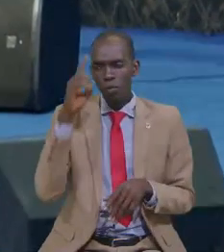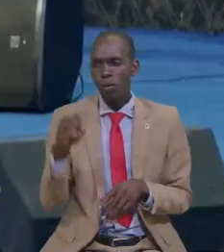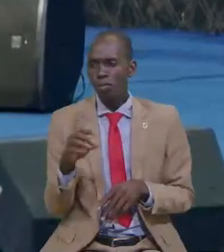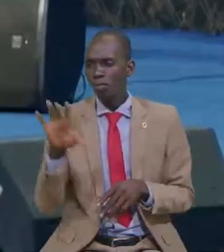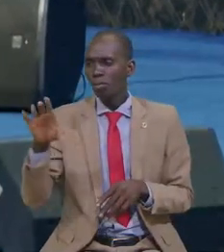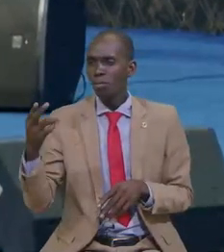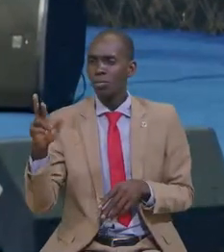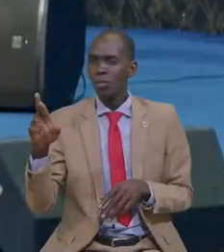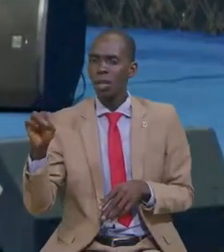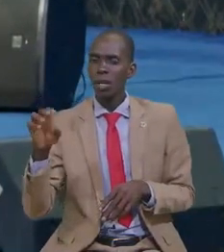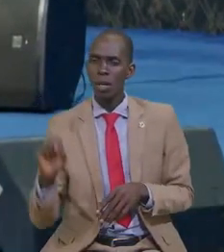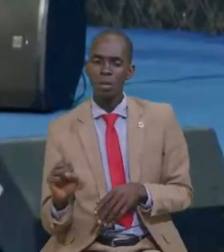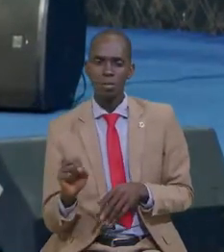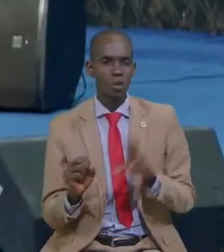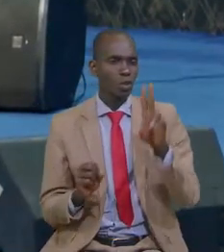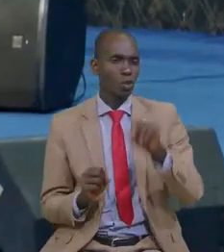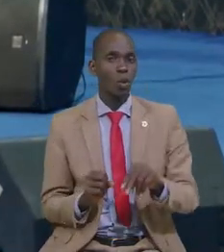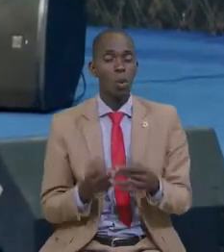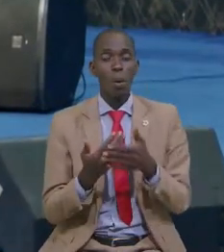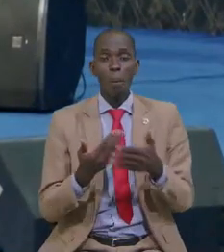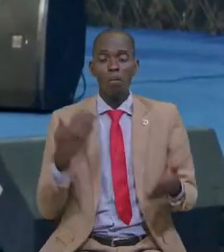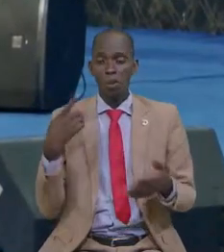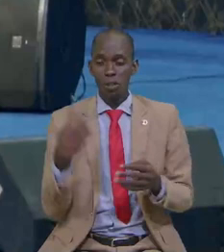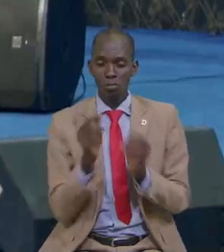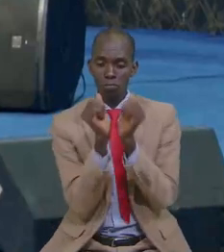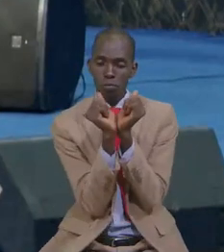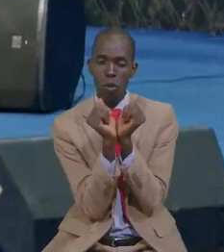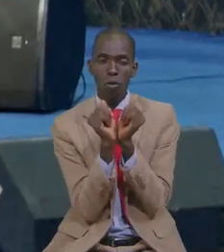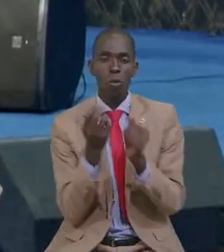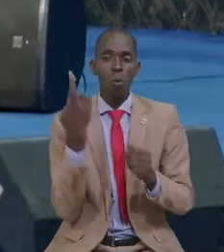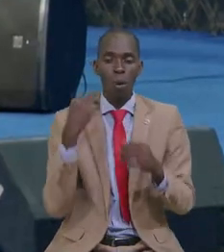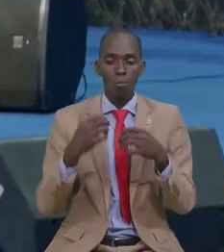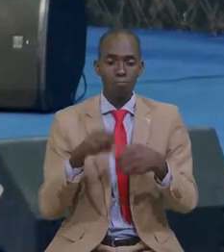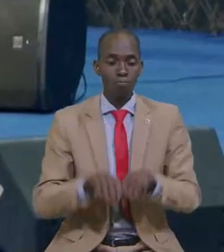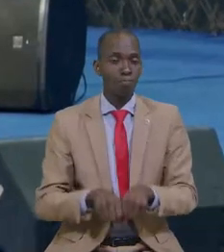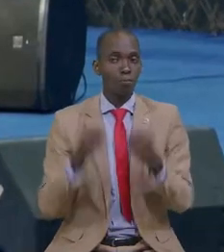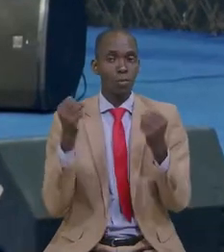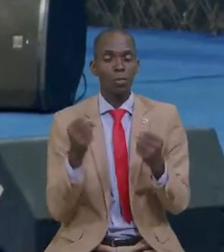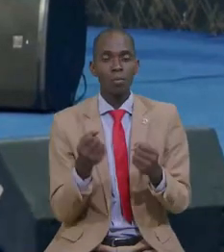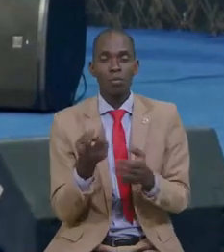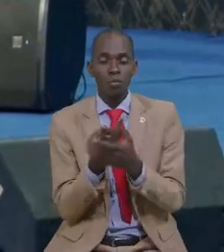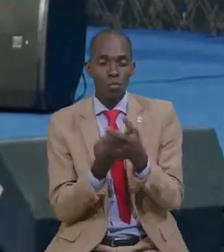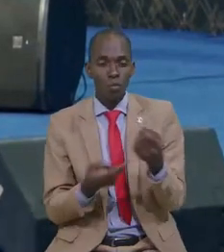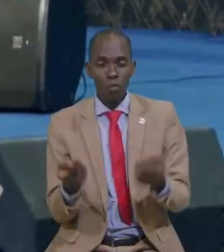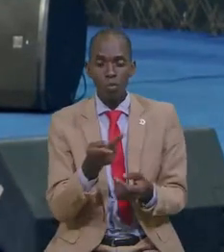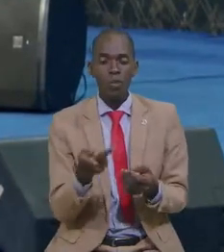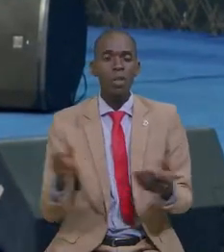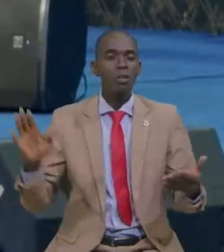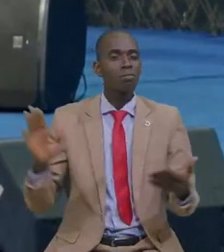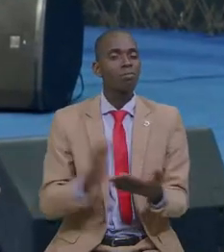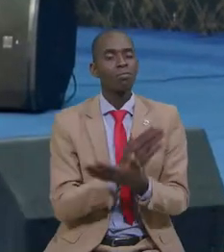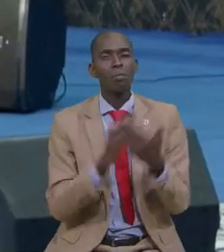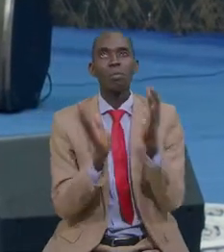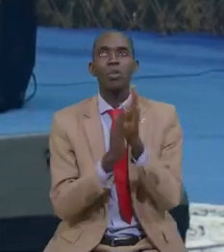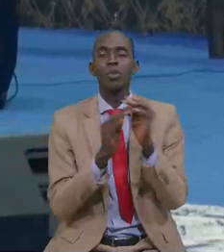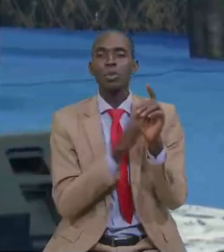des magiciens et chercher des incantations? Non. Avant que les liens ne soient brisés, ils ont chanté des